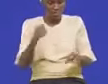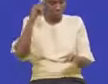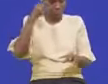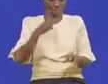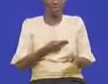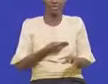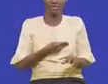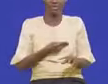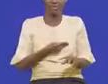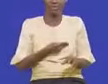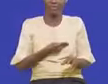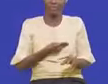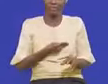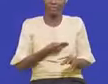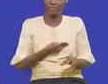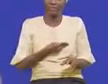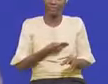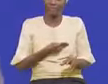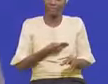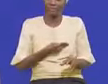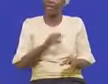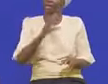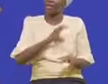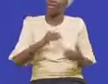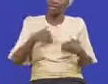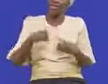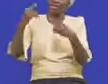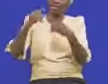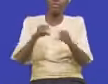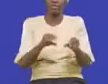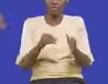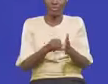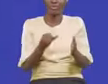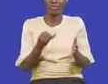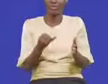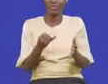Benuika mbotovi matia wanamiwa. Kristo avabe yawe.